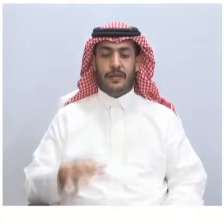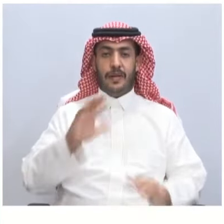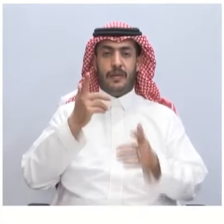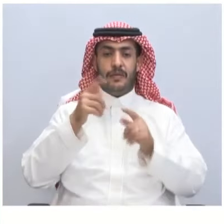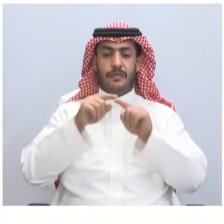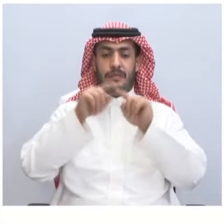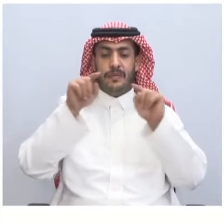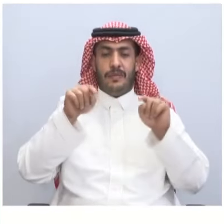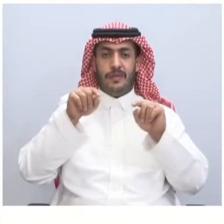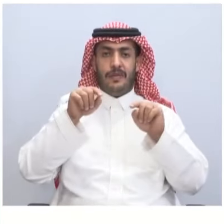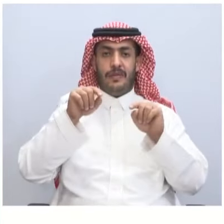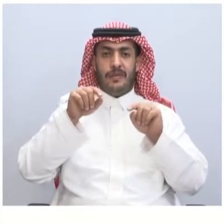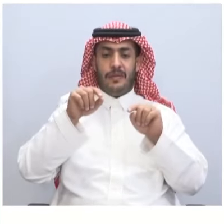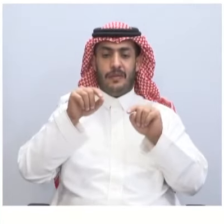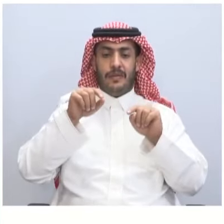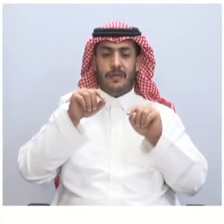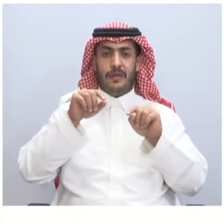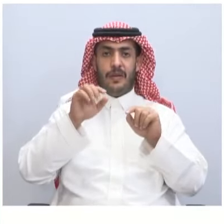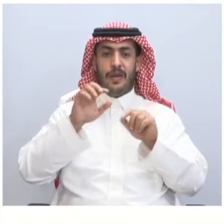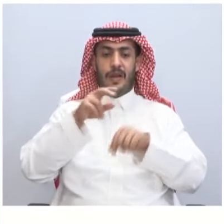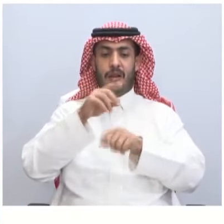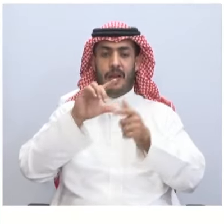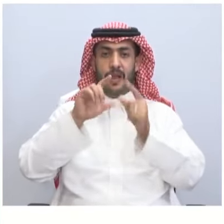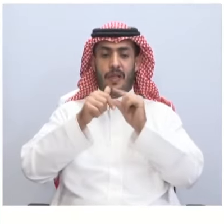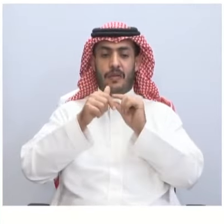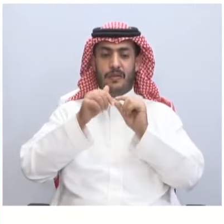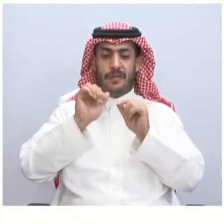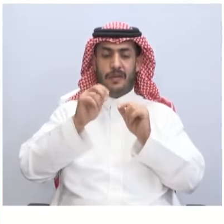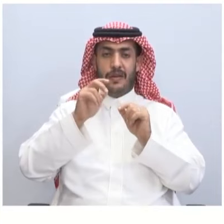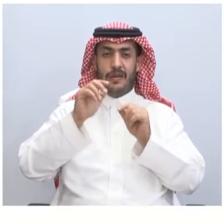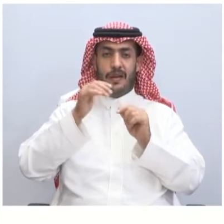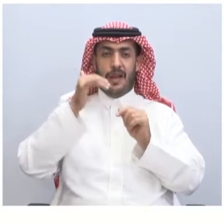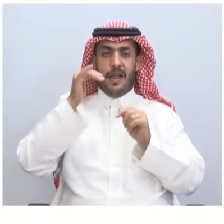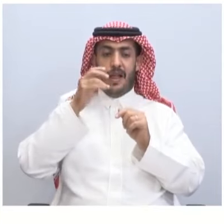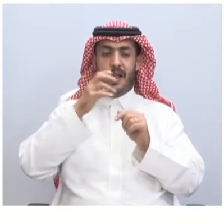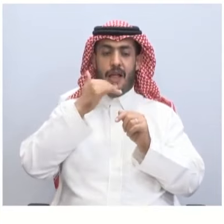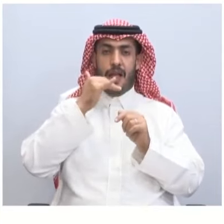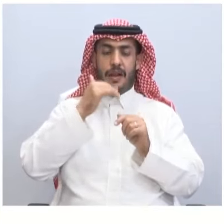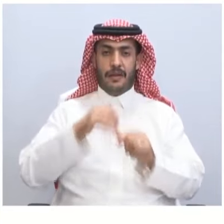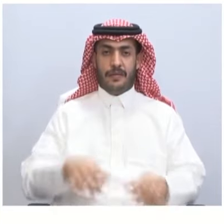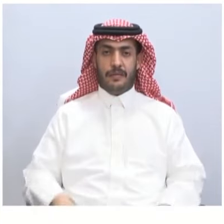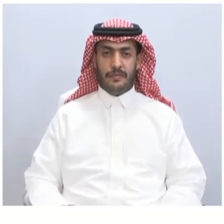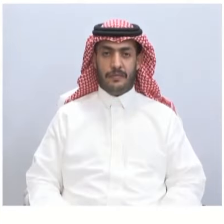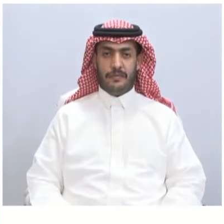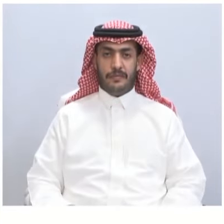تبلغ مساحه دول الاعضاء في مجلس التعاون لدول الخليج